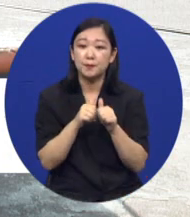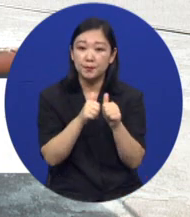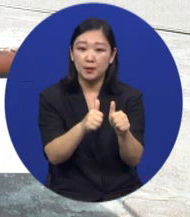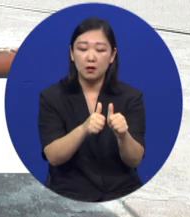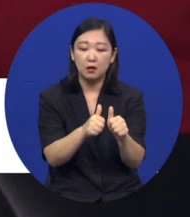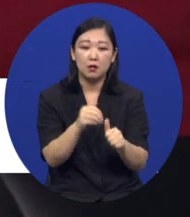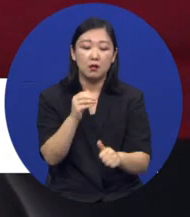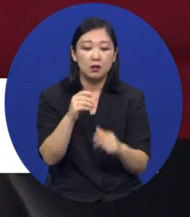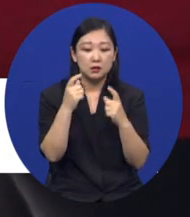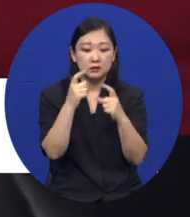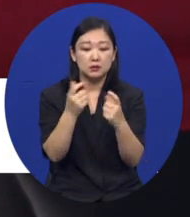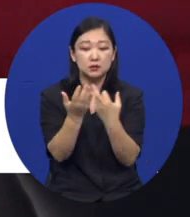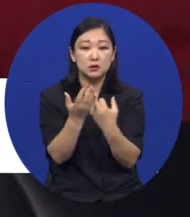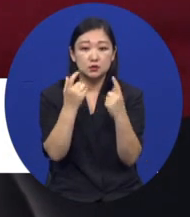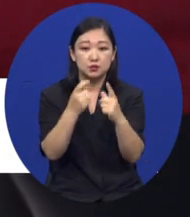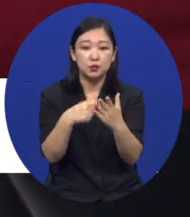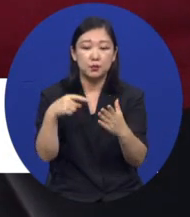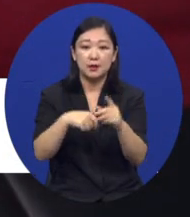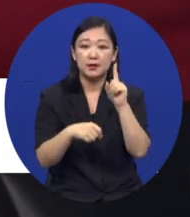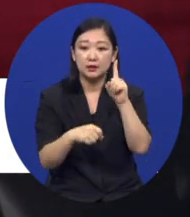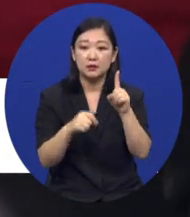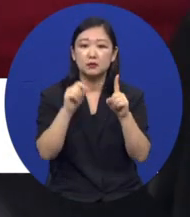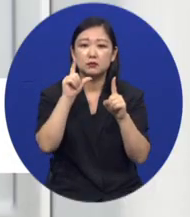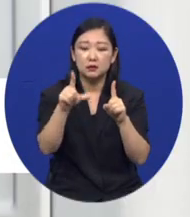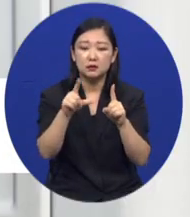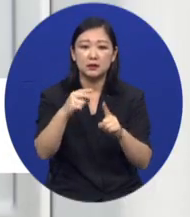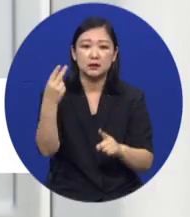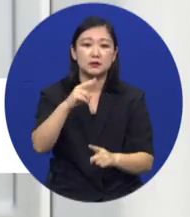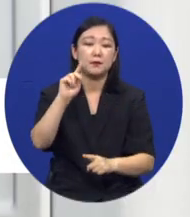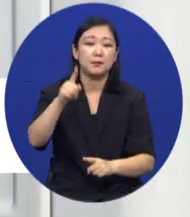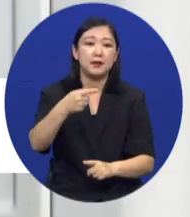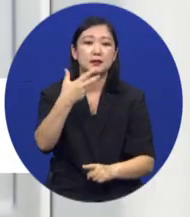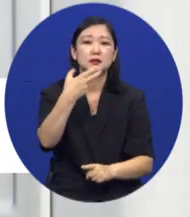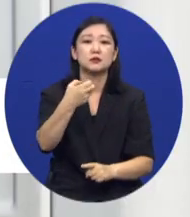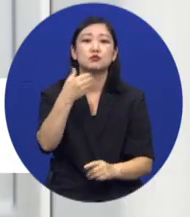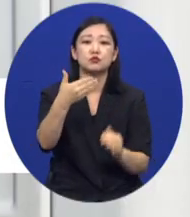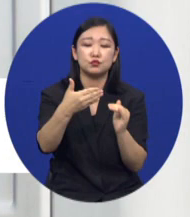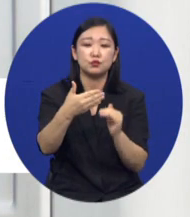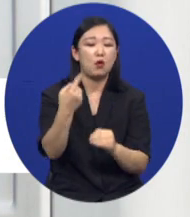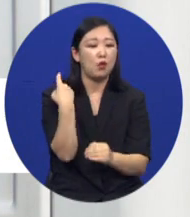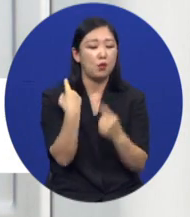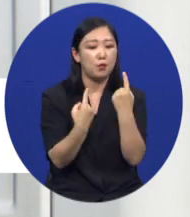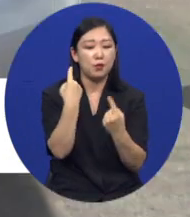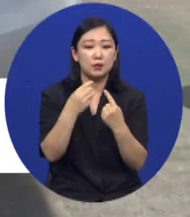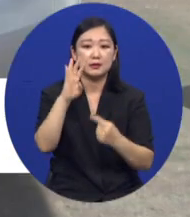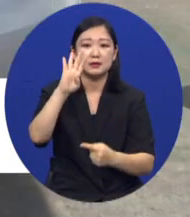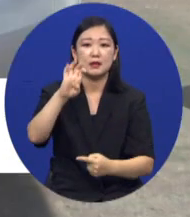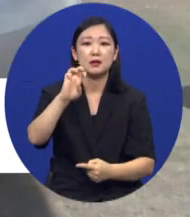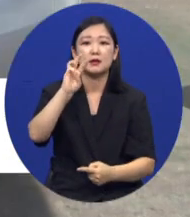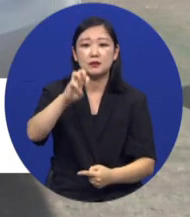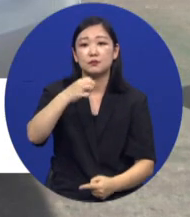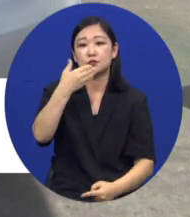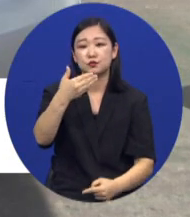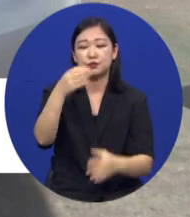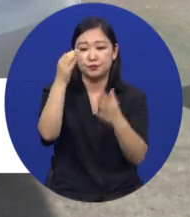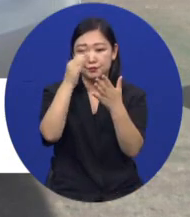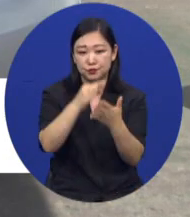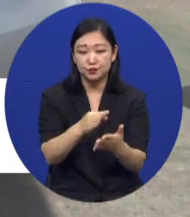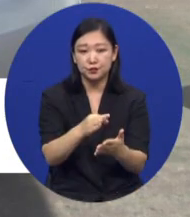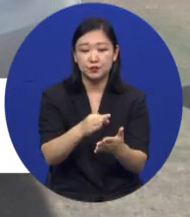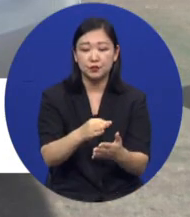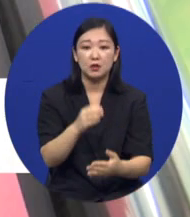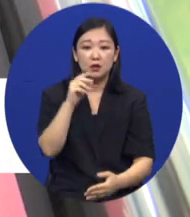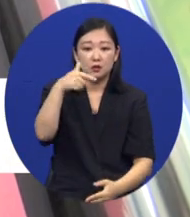휘발유 평균 판매 가격은 1리터에 2,179원으로 어제보다 39원 내렸습니다. 경유